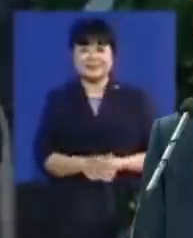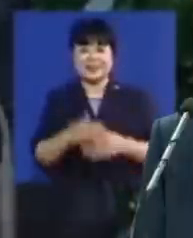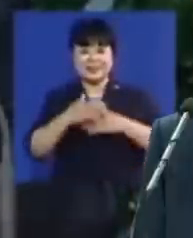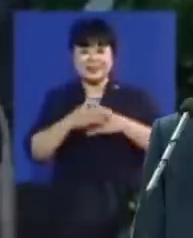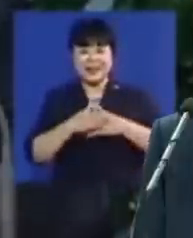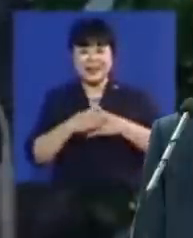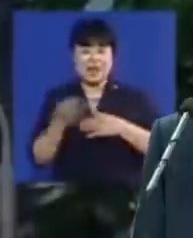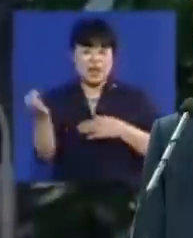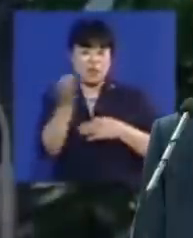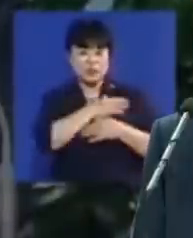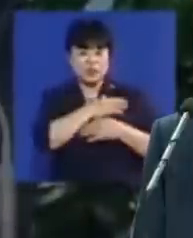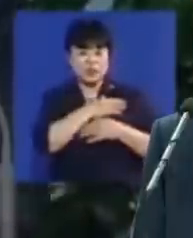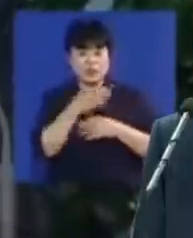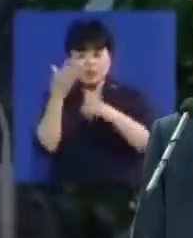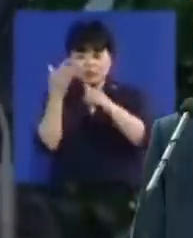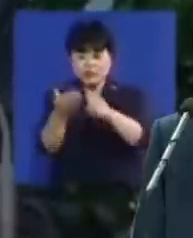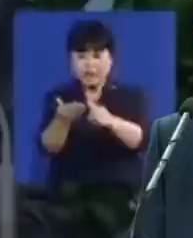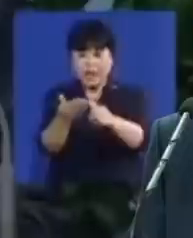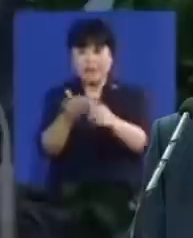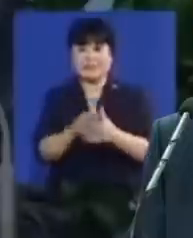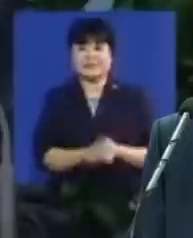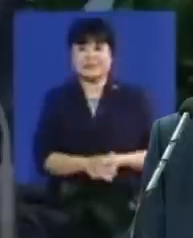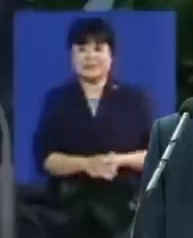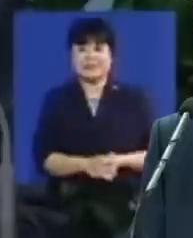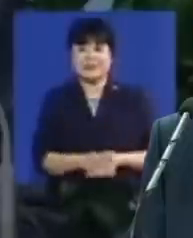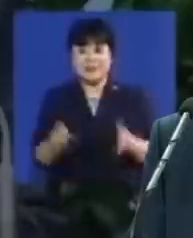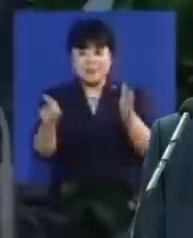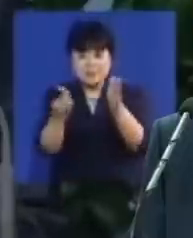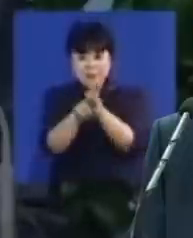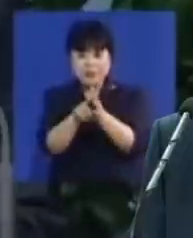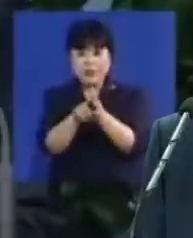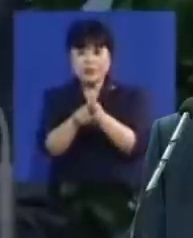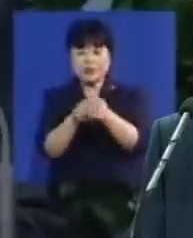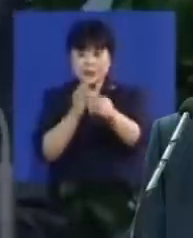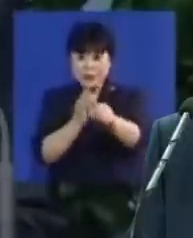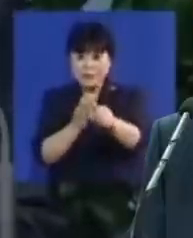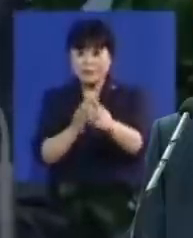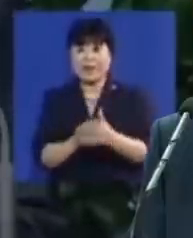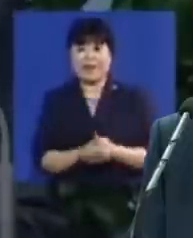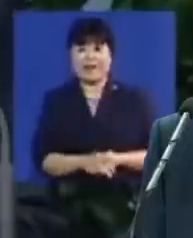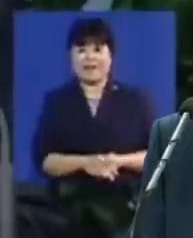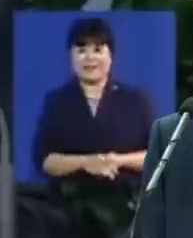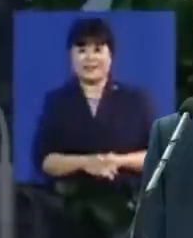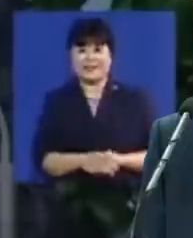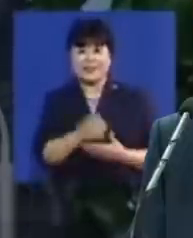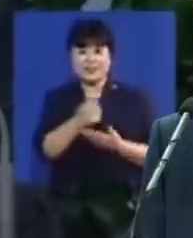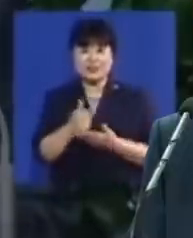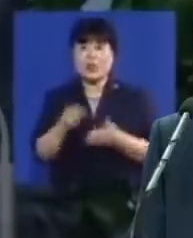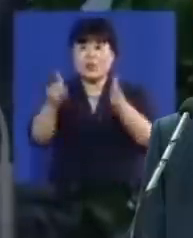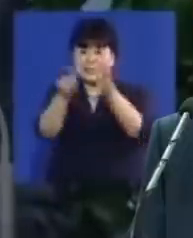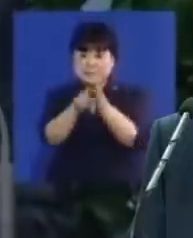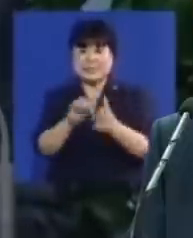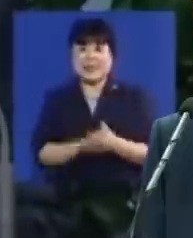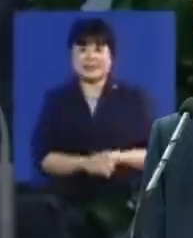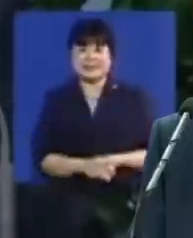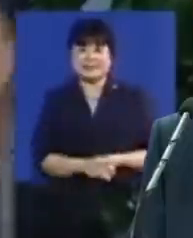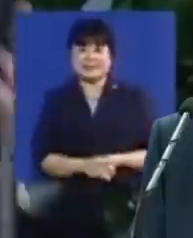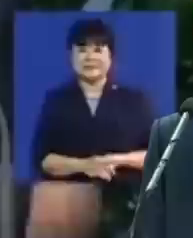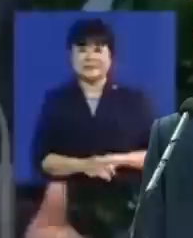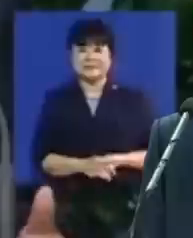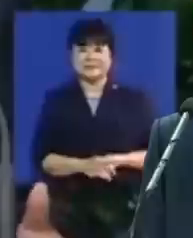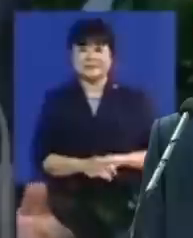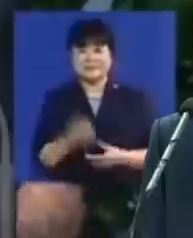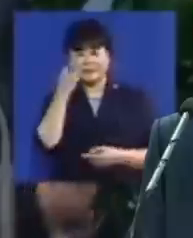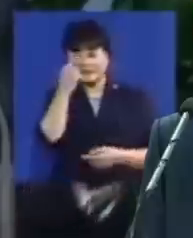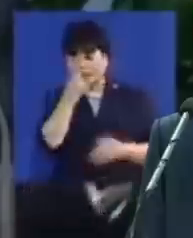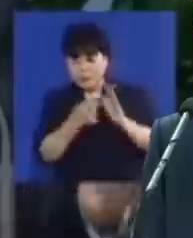나의 부요를 너에게 준다고 하셨으니까 믿으세요. 믿어요. 주여 믿습니다. 눈에는 아무 증거